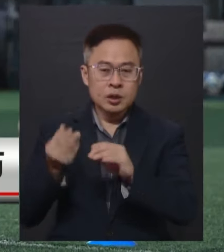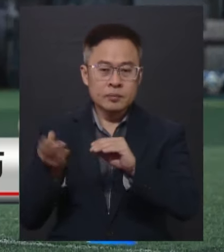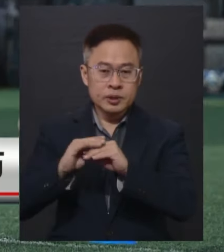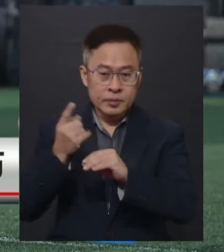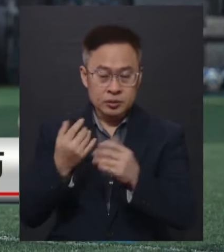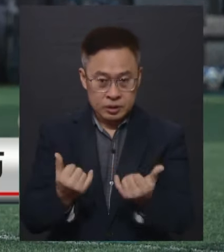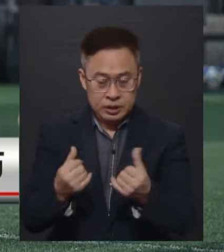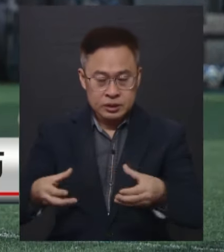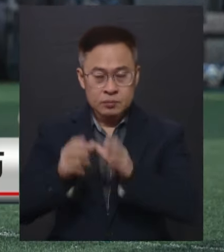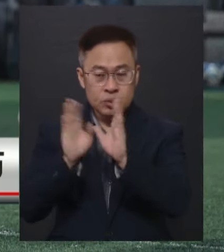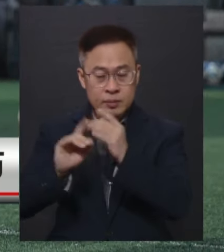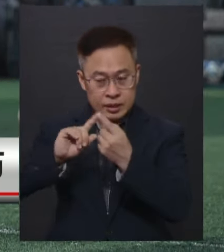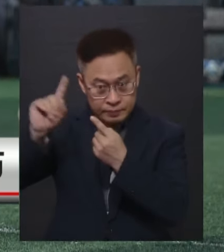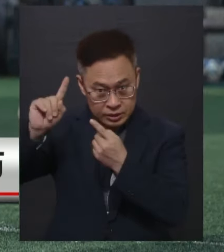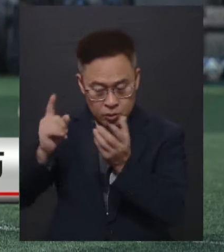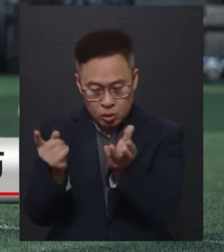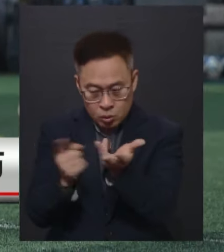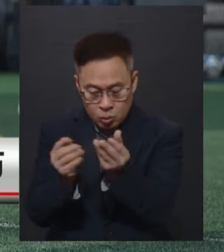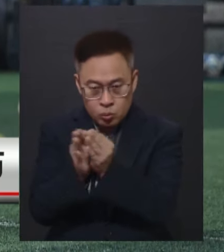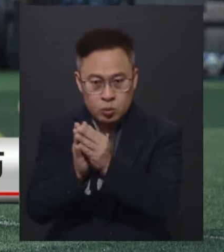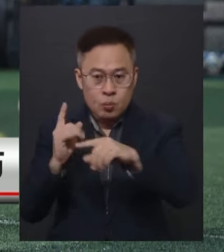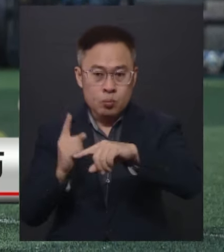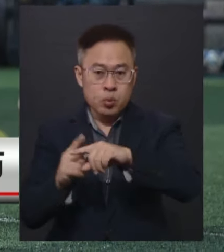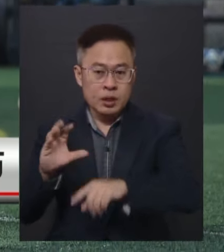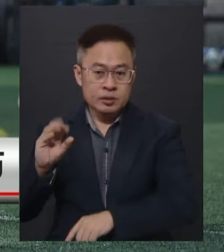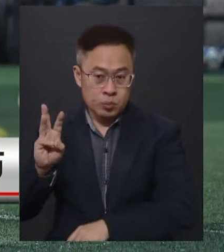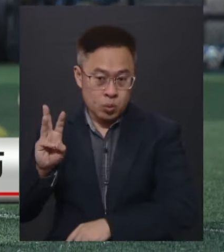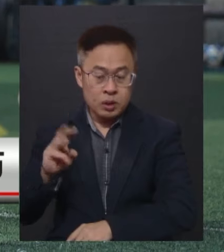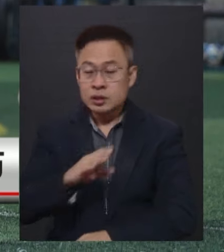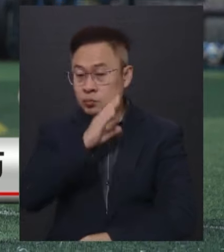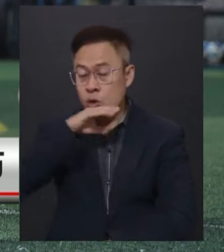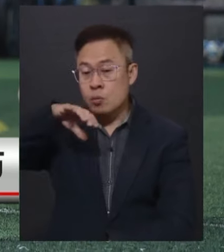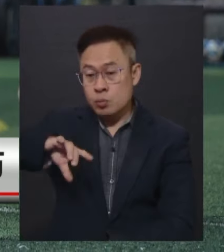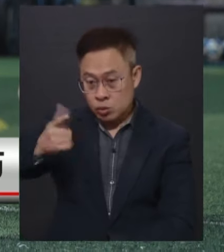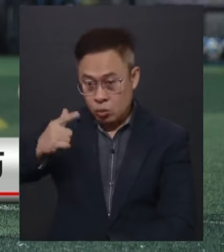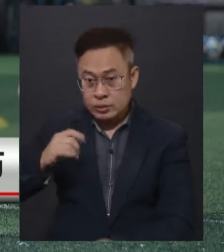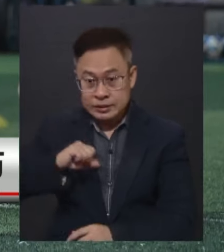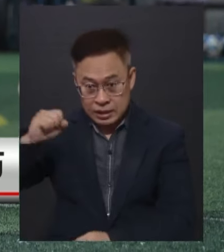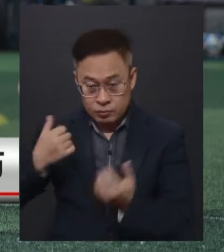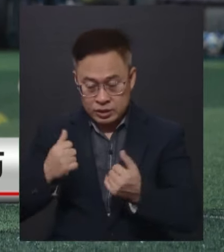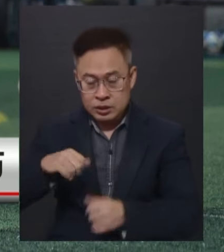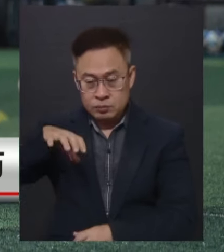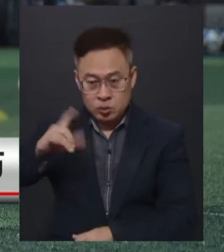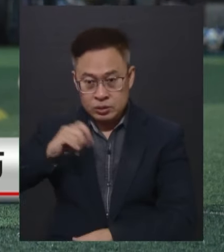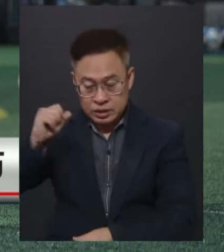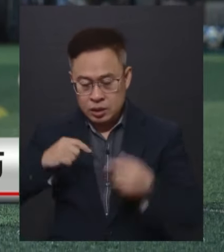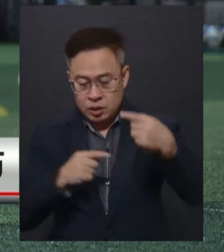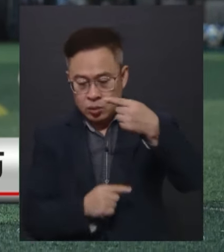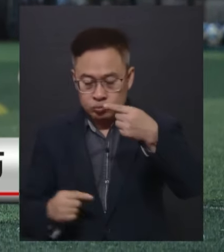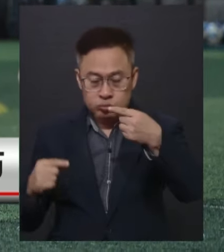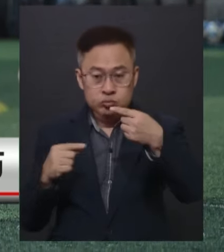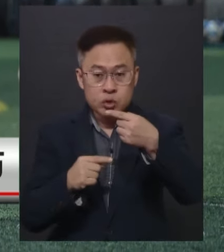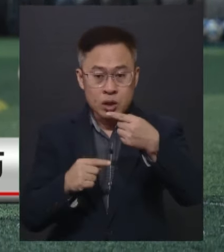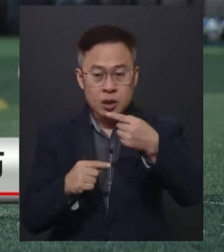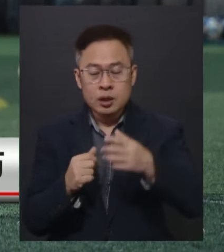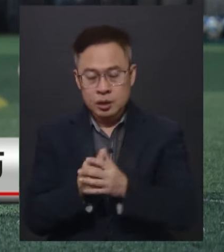ะมี56 แต้มในขณะที่เมืองทองยูไนเต็ดค่ะถ้าวันนี้เก็บ3แต้มได้ก็จะมีอันดับตารางคะแนนเนี่ย